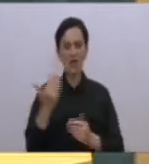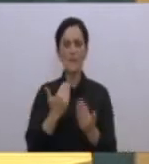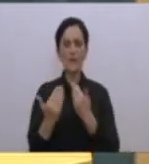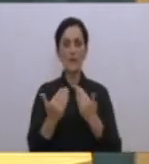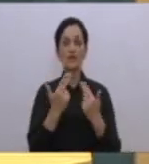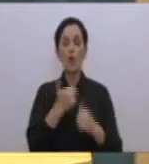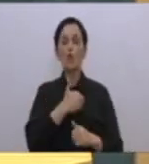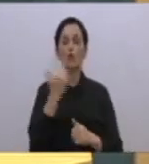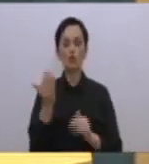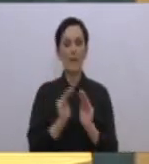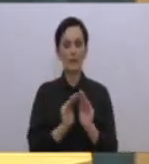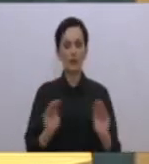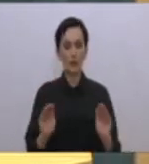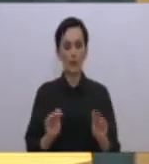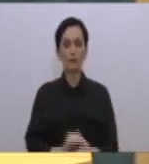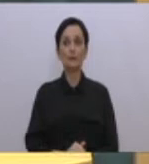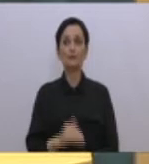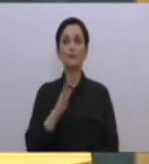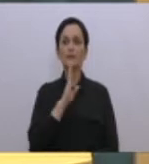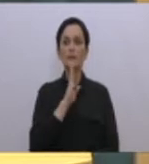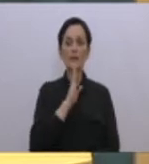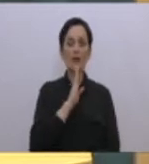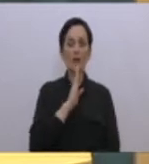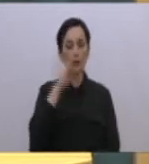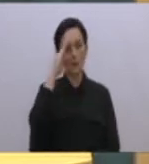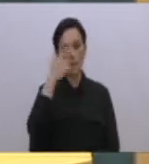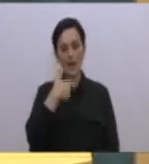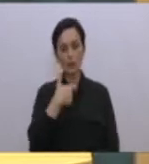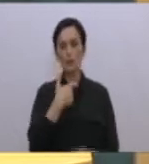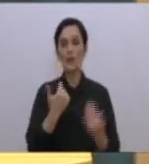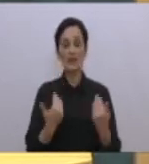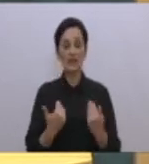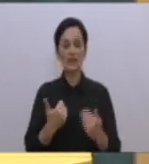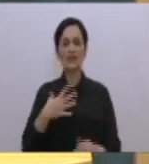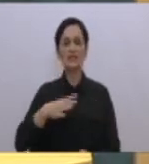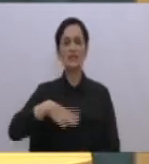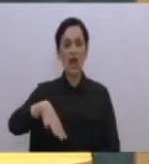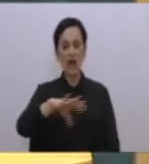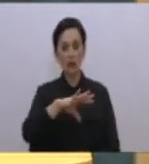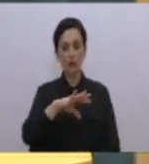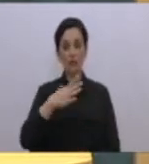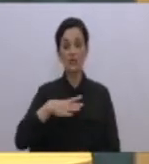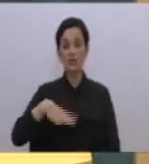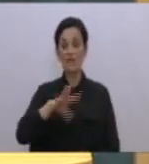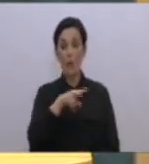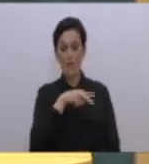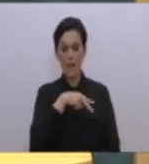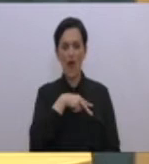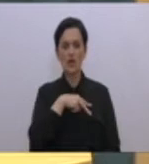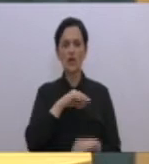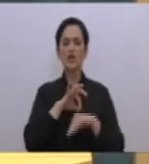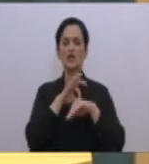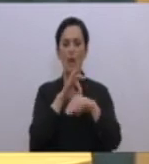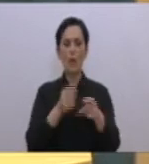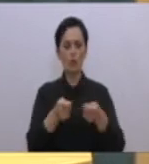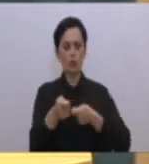და ვუსურებ მათ მშვიდობას. ქალბატონებო და ბატონებო, დღეს საქართველოს პარლამენტი გამართულად